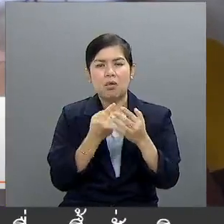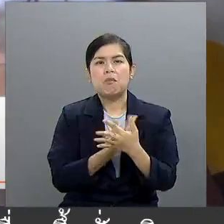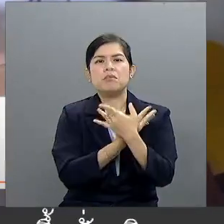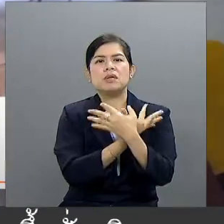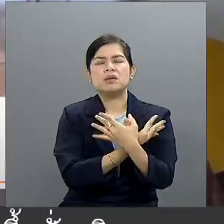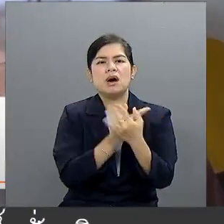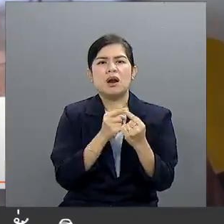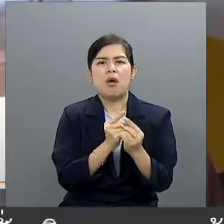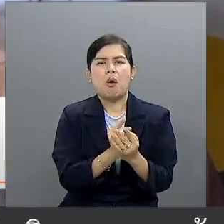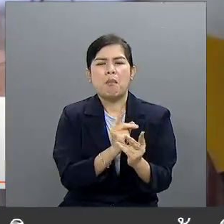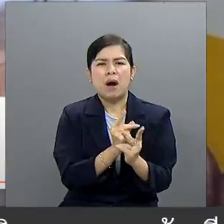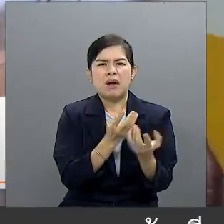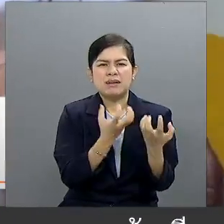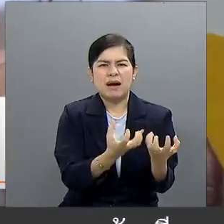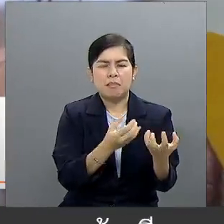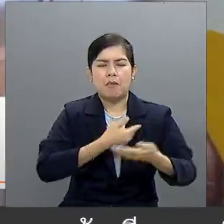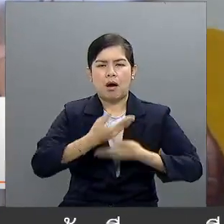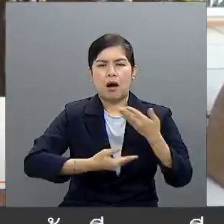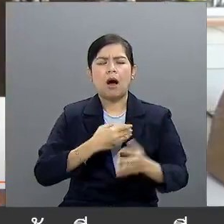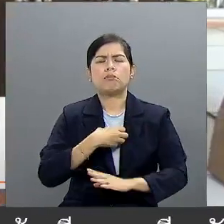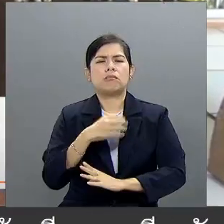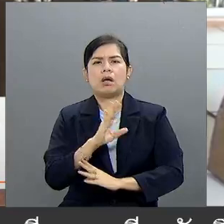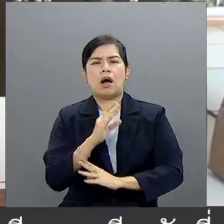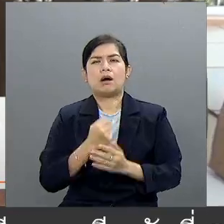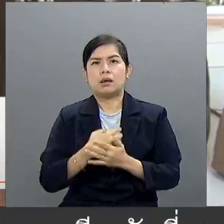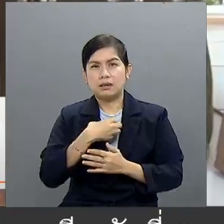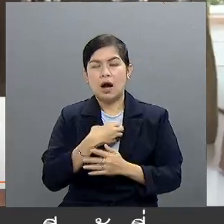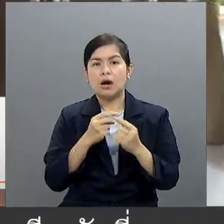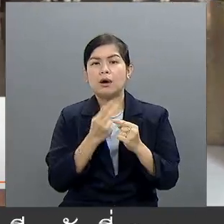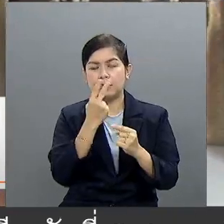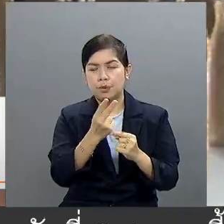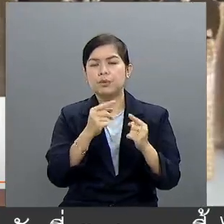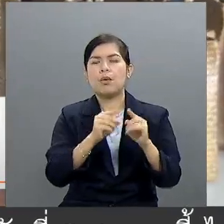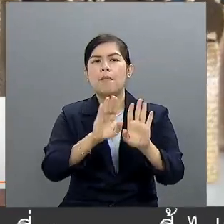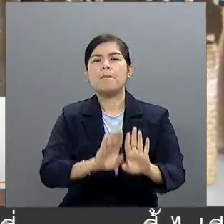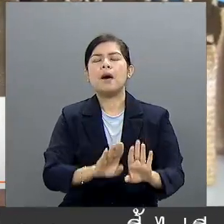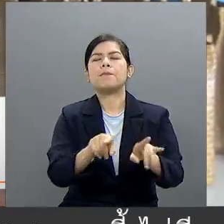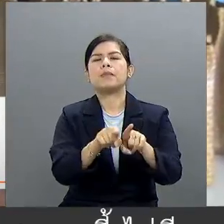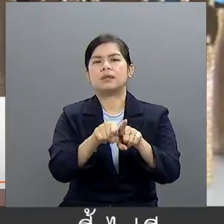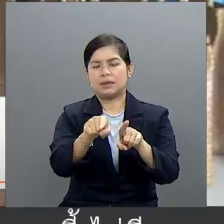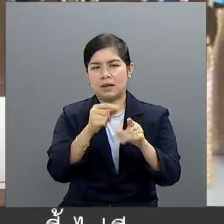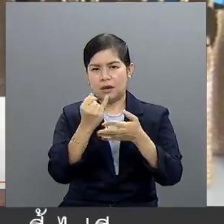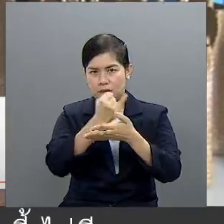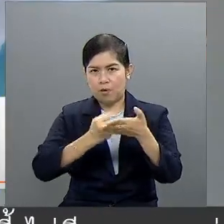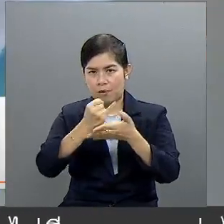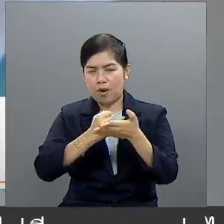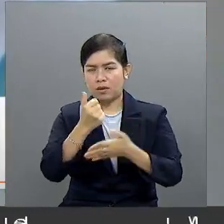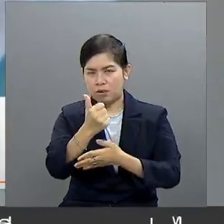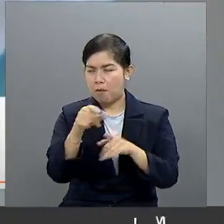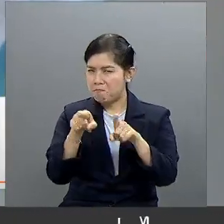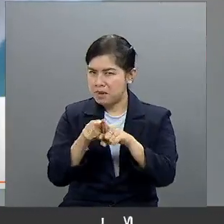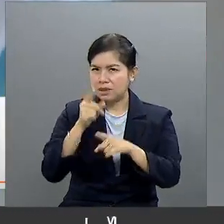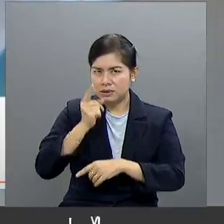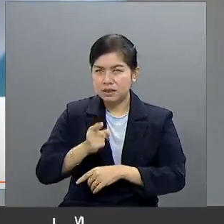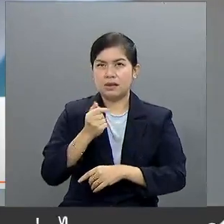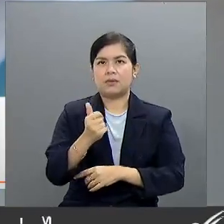ช้ความคิดสร้างสรรค์แล้วฝีมือเพ้นท์ลงไปเลยอยากได้ผีเสื้อเหมือนจริงใช่ไหมจ ั ดให้แล้วเหมือนจริงๆอ่ะคุณผู้ชมสวยมากนะ